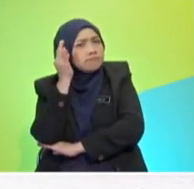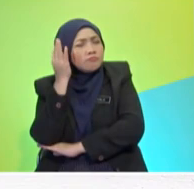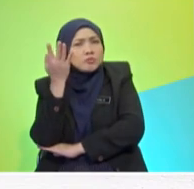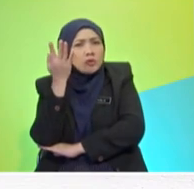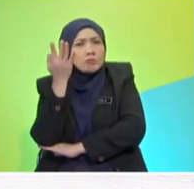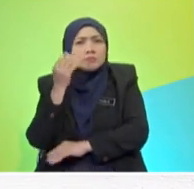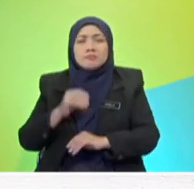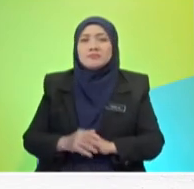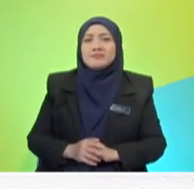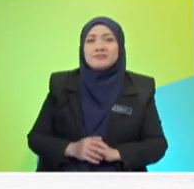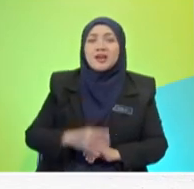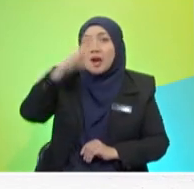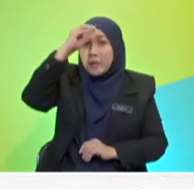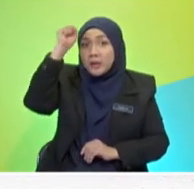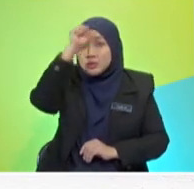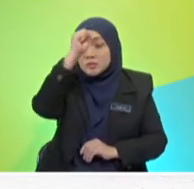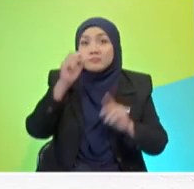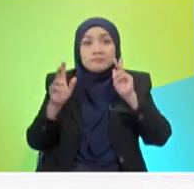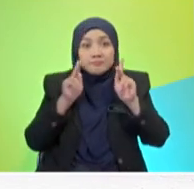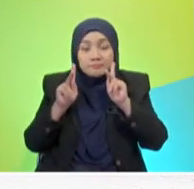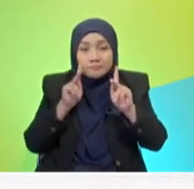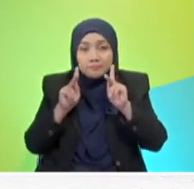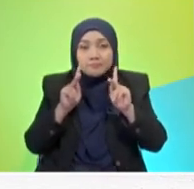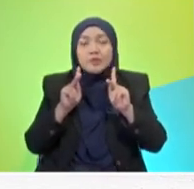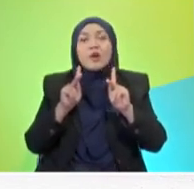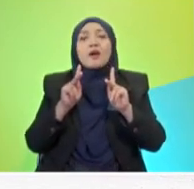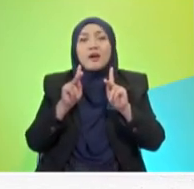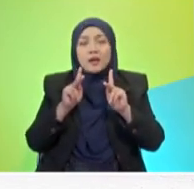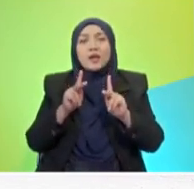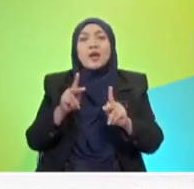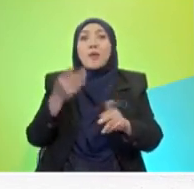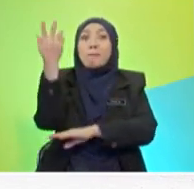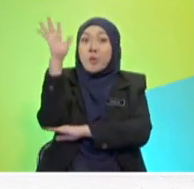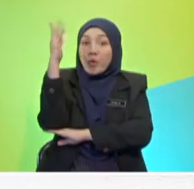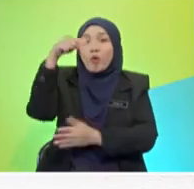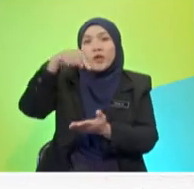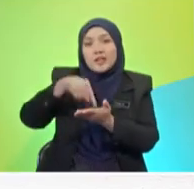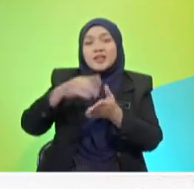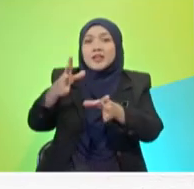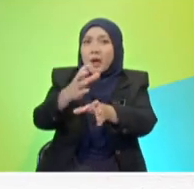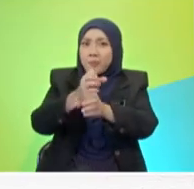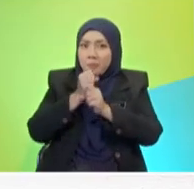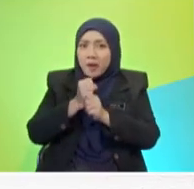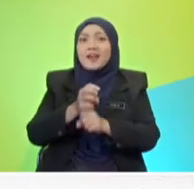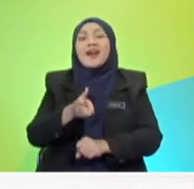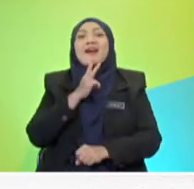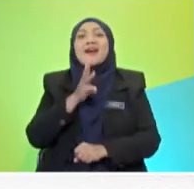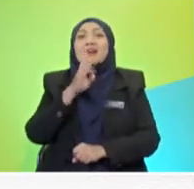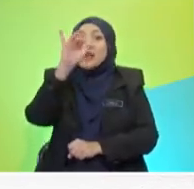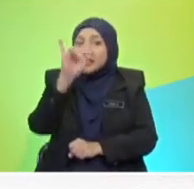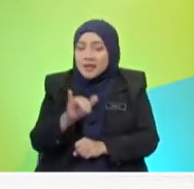cikgu, adalah pokok ini dapat air yang cukup. Betul lagi, Syah. Betul ke, cikgu?